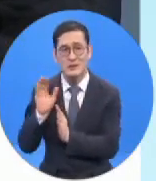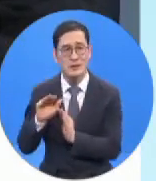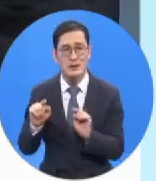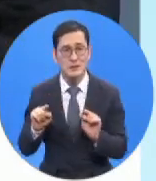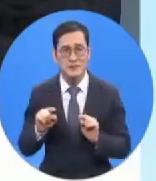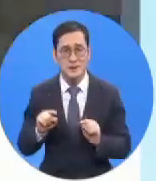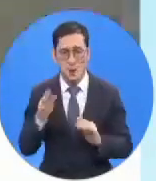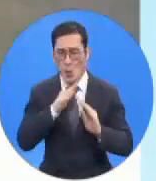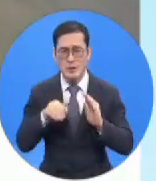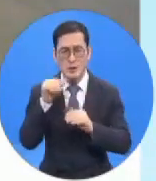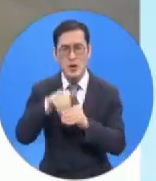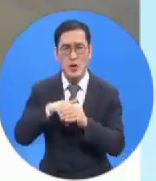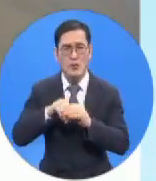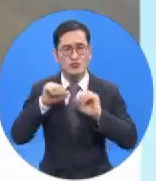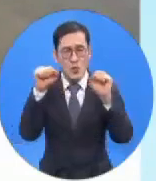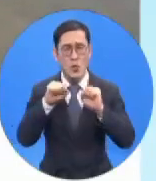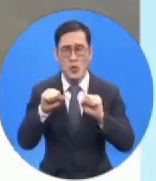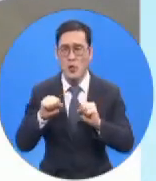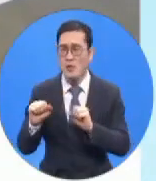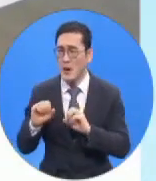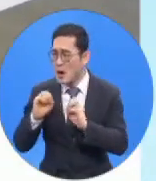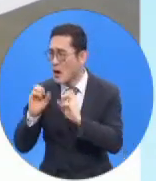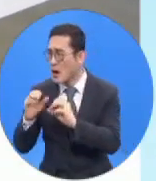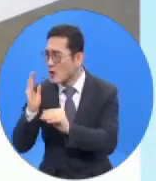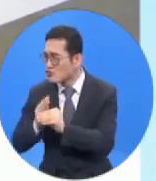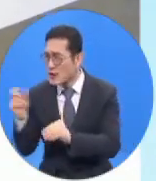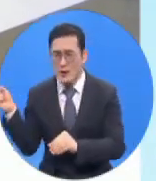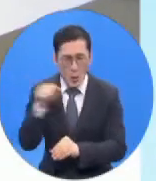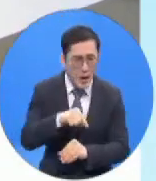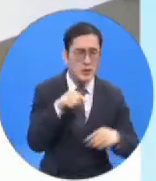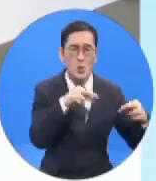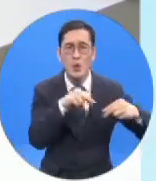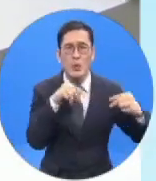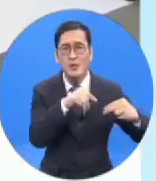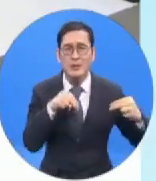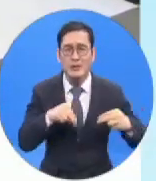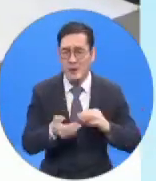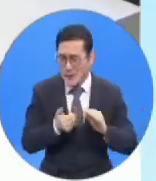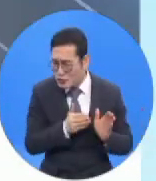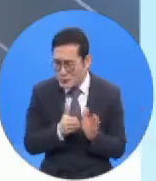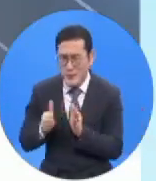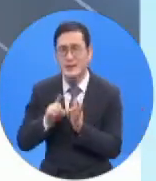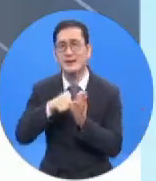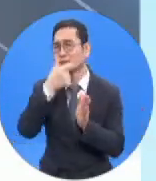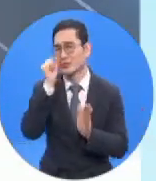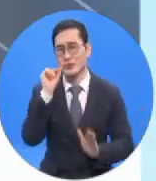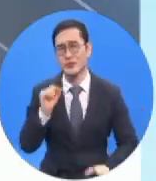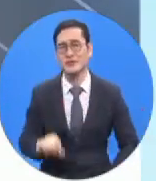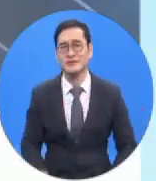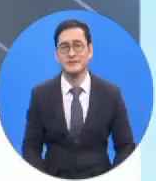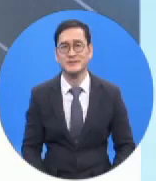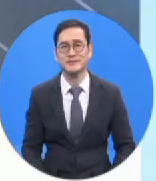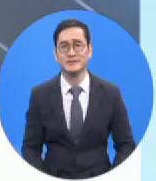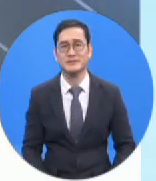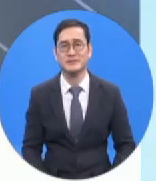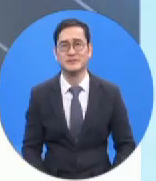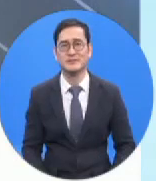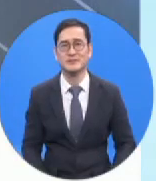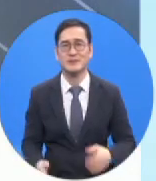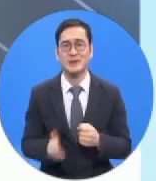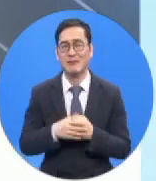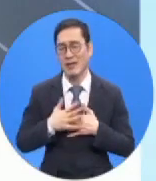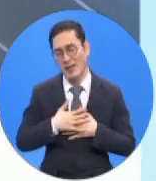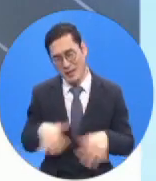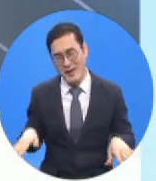원고라든지 준비한 자료 한번 읽어보지도 못하고 아마 들어갈 네. 수밖에 없었을 거예요. 그래서 굉장히 체력적으로도 힘들고 긴장된 상태고 그렇기 때문에 아마